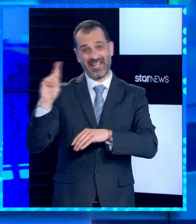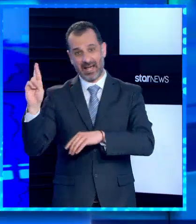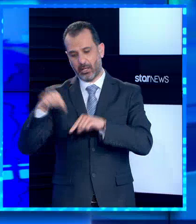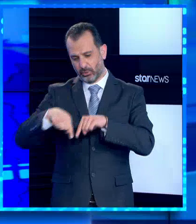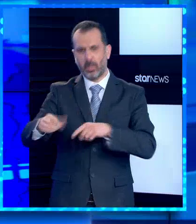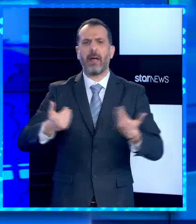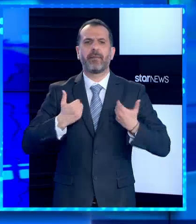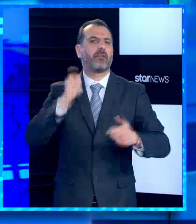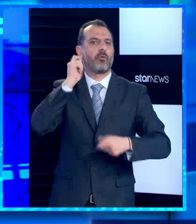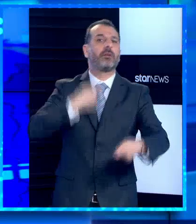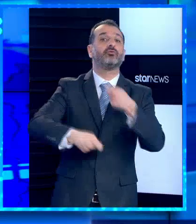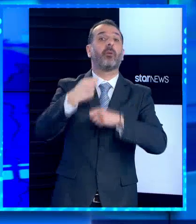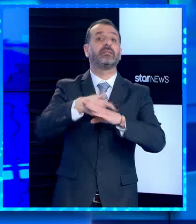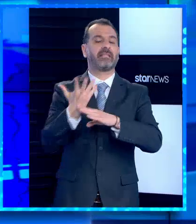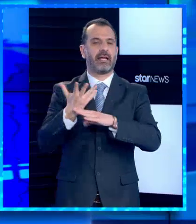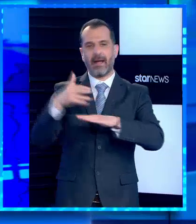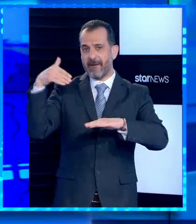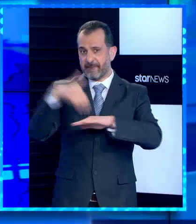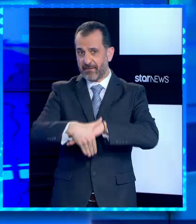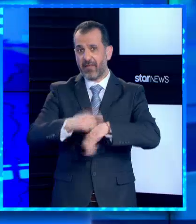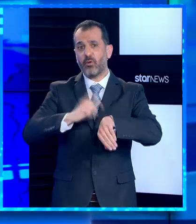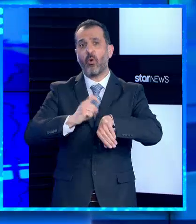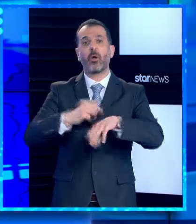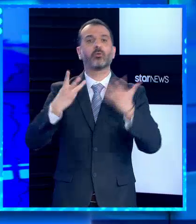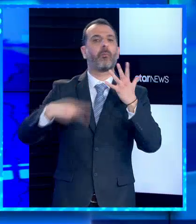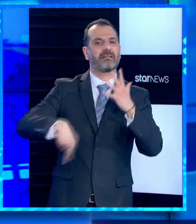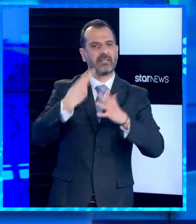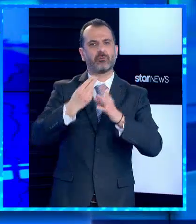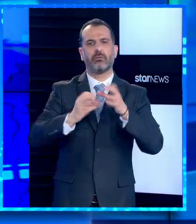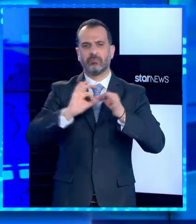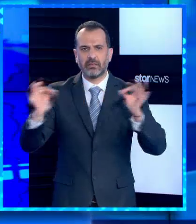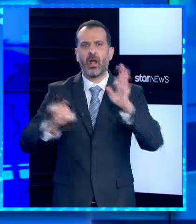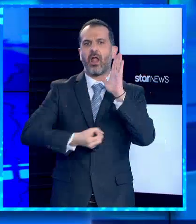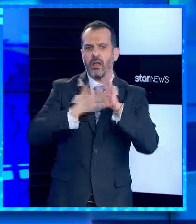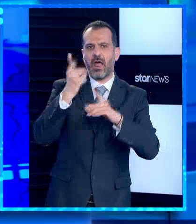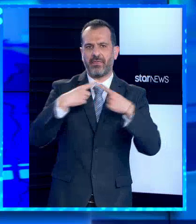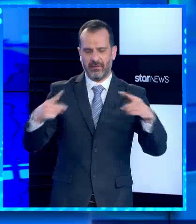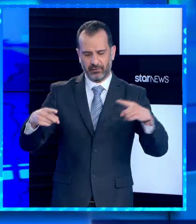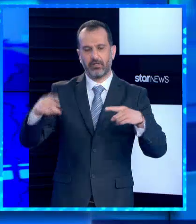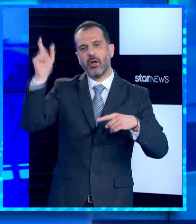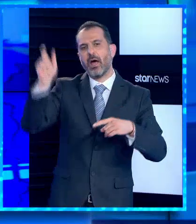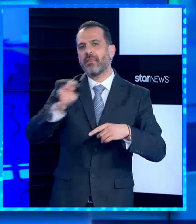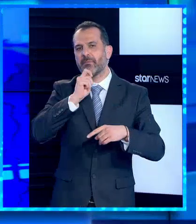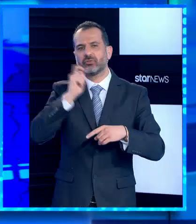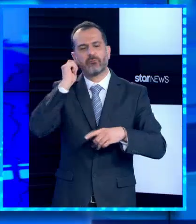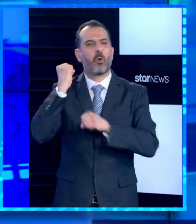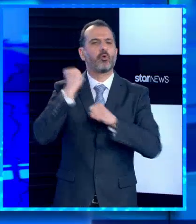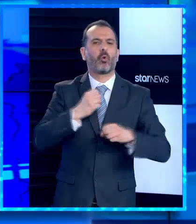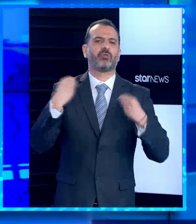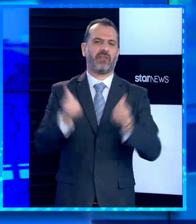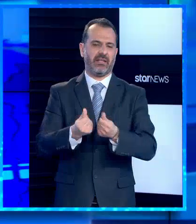το Shopping Star. Δείτε όλες τις εξελίξεις της ημέρας με αναλυτικά ρεπορτάζ στο κεντρικό δελτίο στις 8 παρατέταρτο με τον